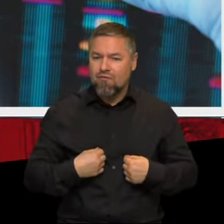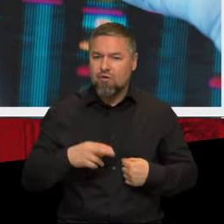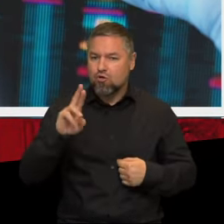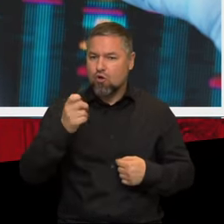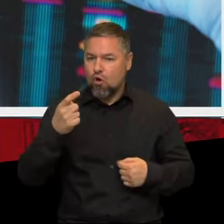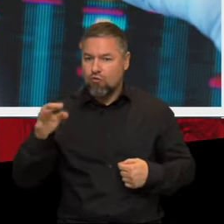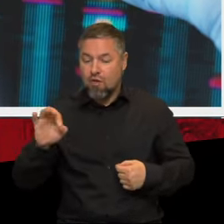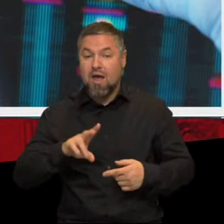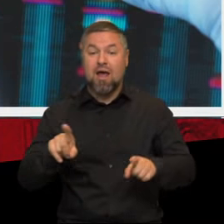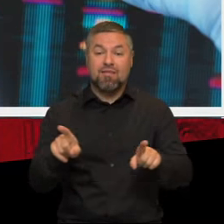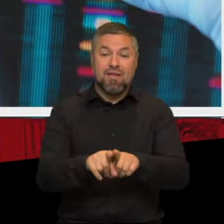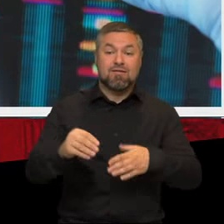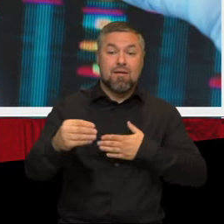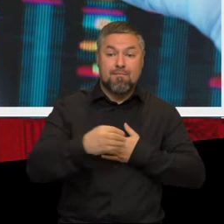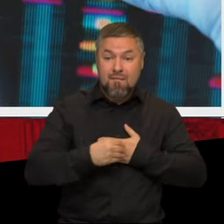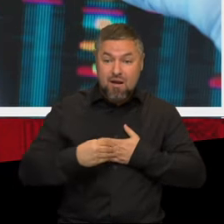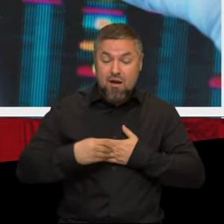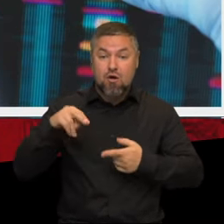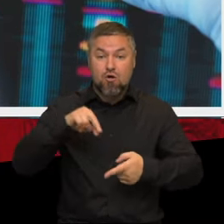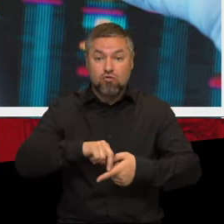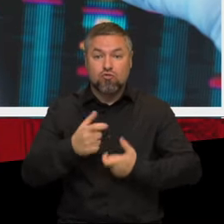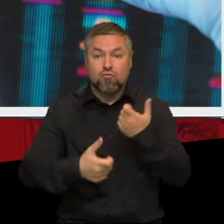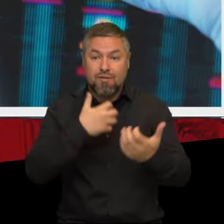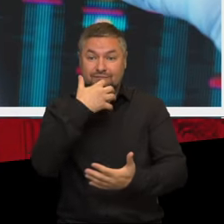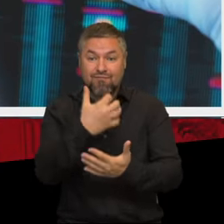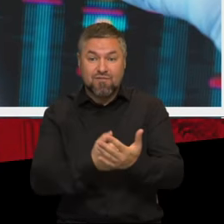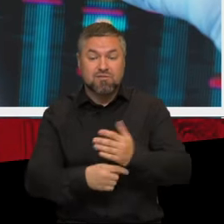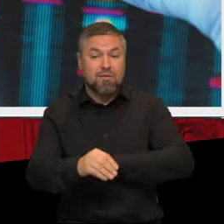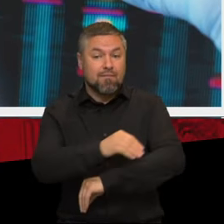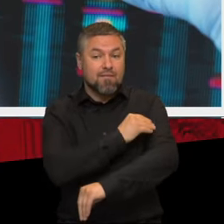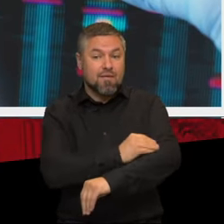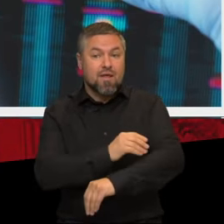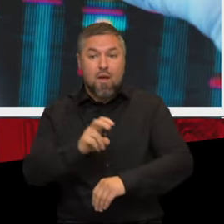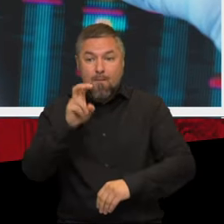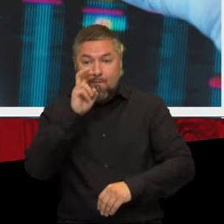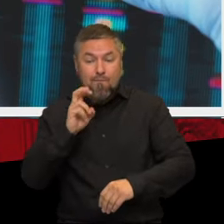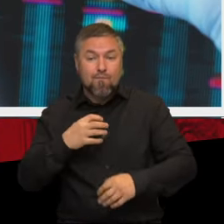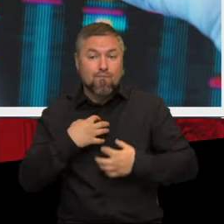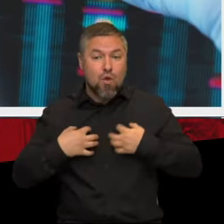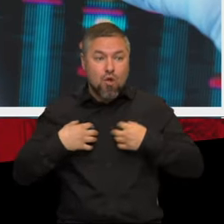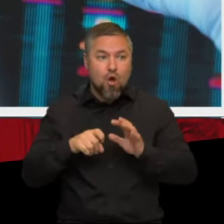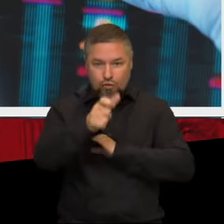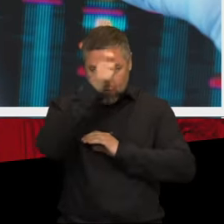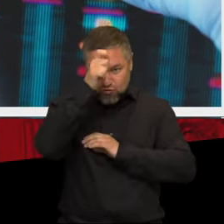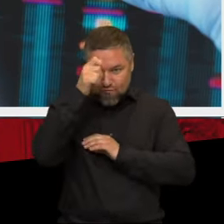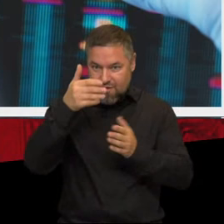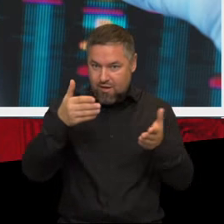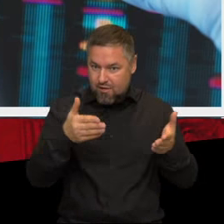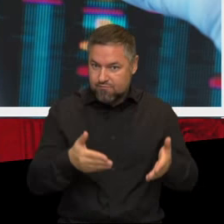a także o badaniach, w których wykorzystywany jest materiał biologiczny pochodzący od człowieka.